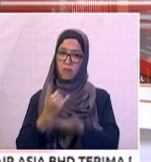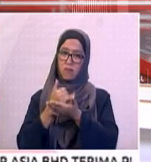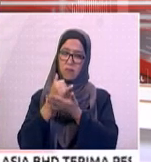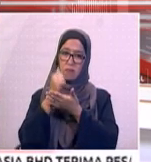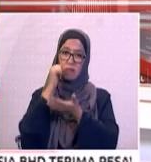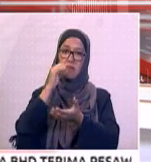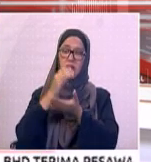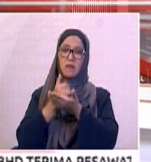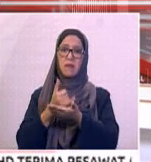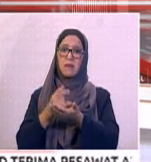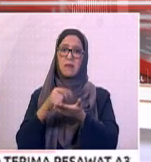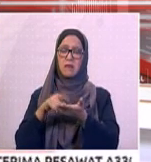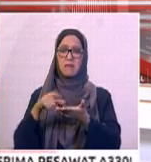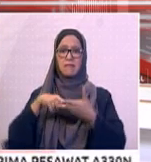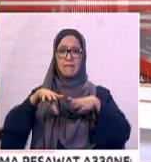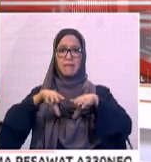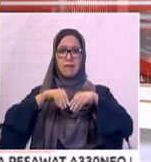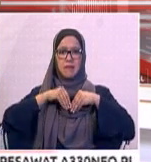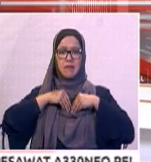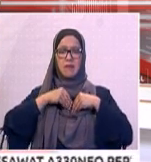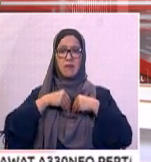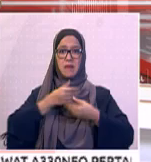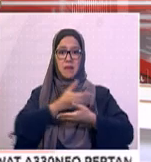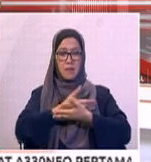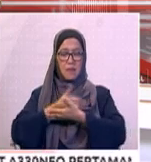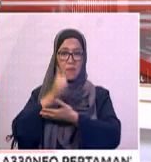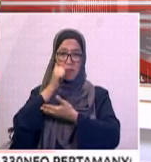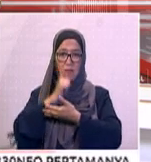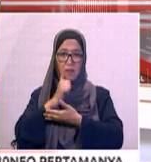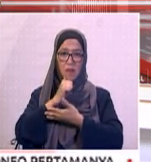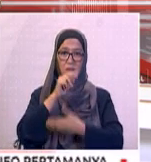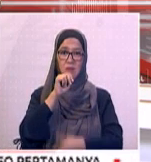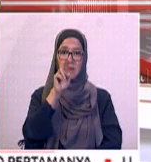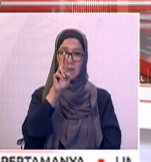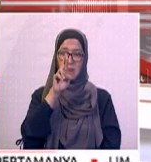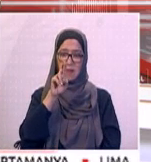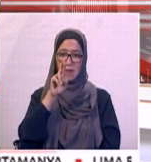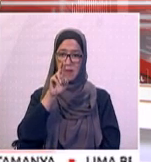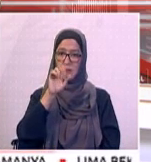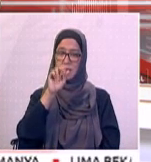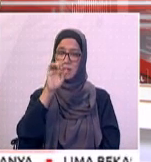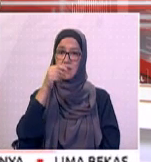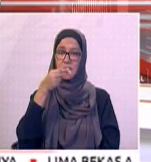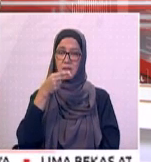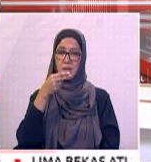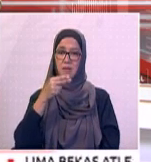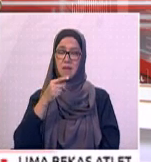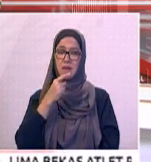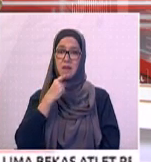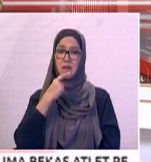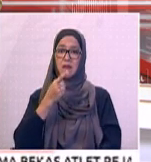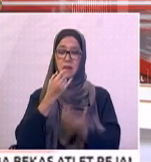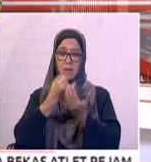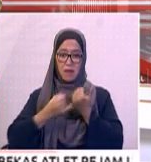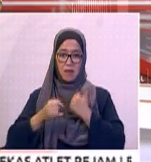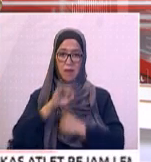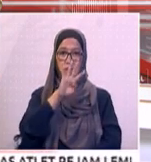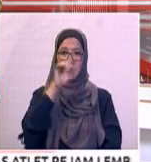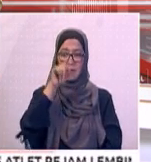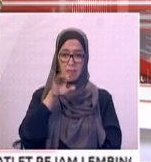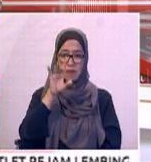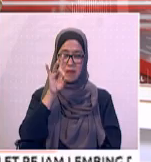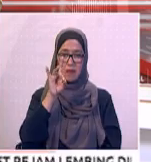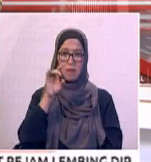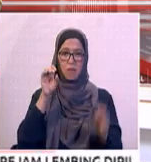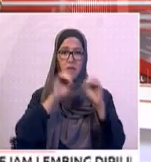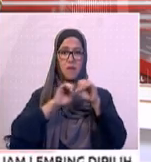redha bayi perempuannya Nur Anissa Zaki yang dilahirkan pada 4 Ogos lalu tiada tempurung kepala sehingga menyebabkan